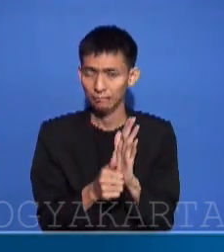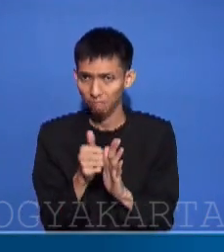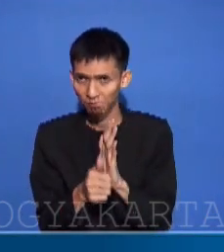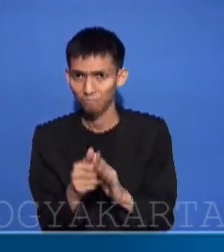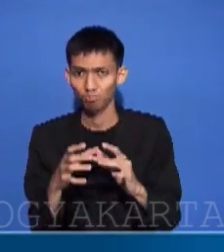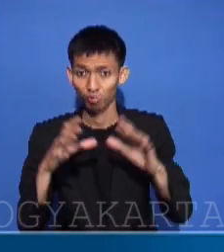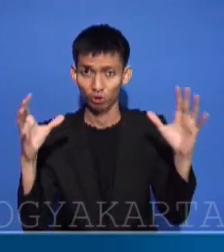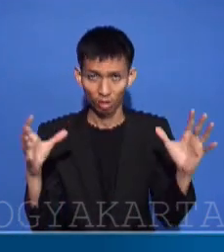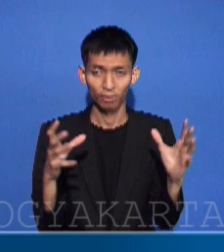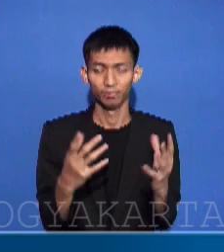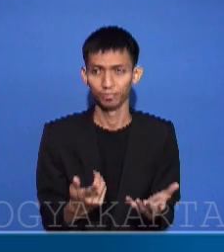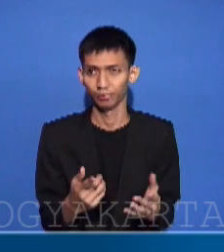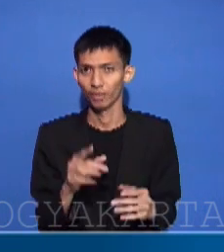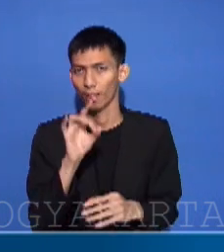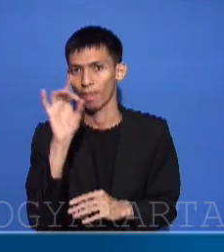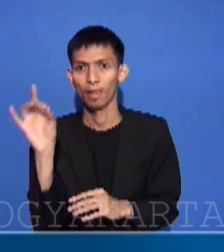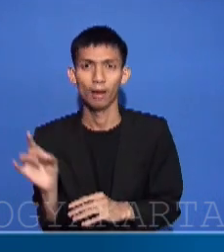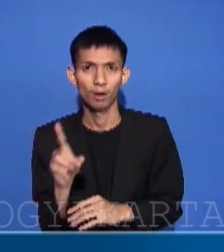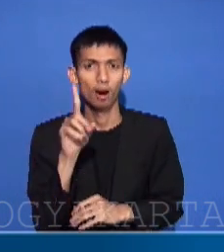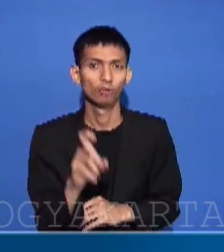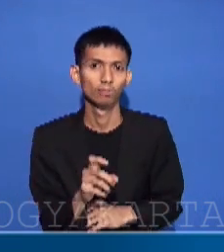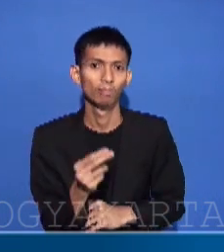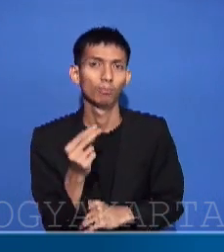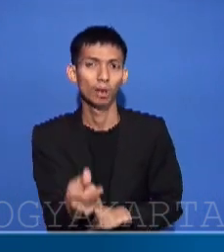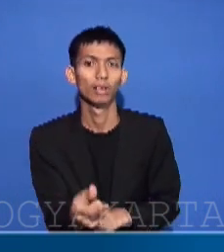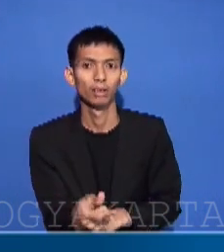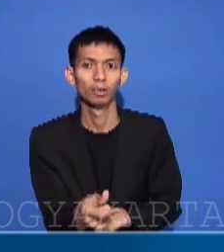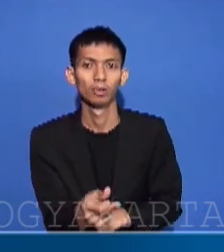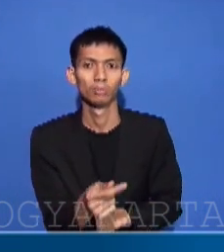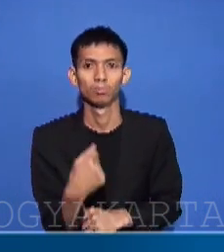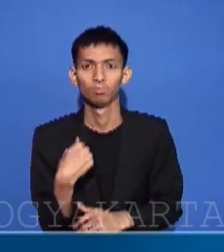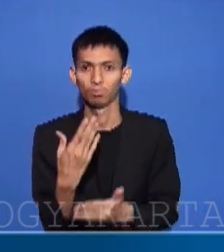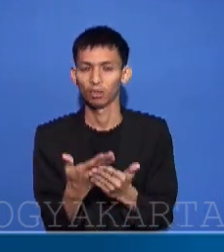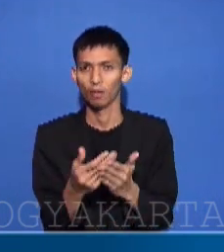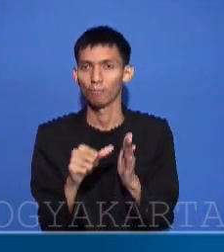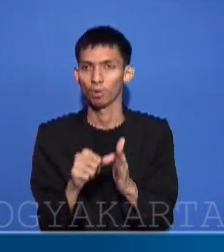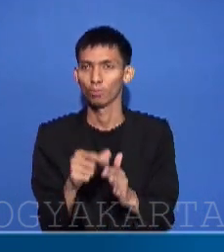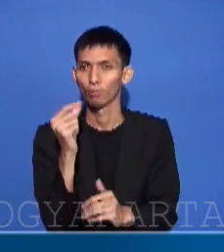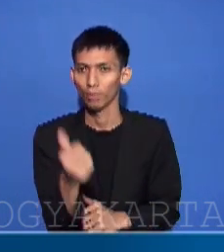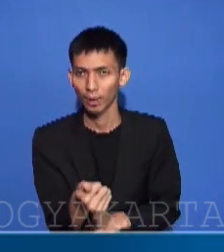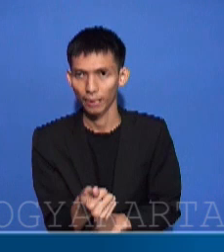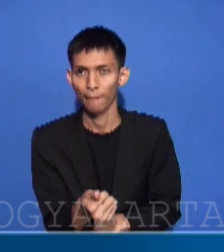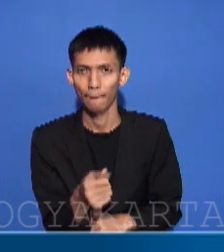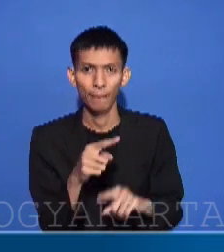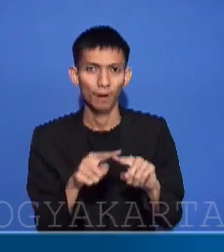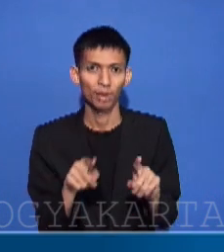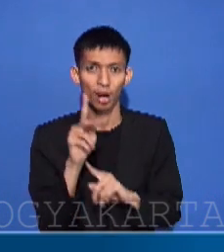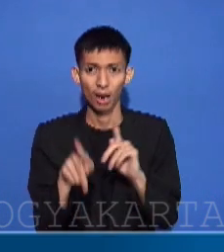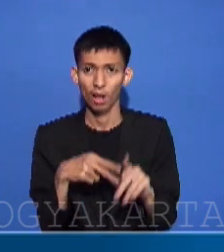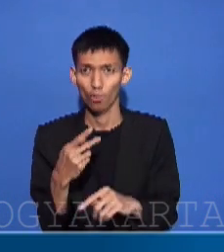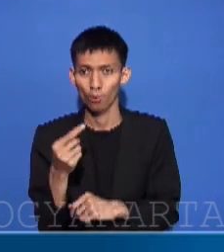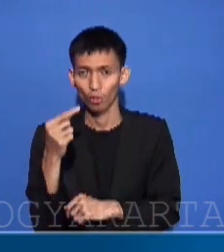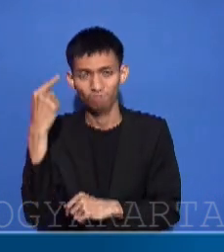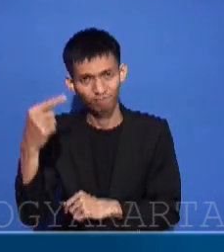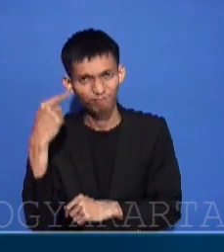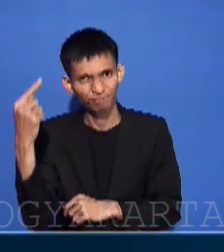yang agak besar itu membeli saya sering untuk suruh membelikan dari tangki yang ada tapi untuk harian